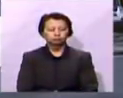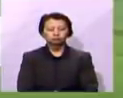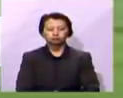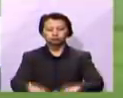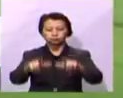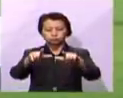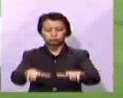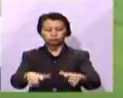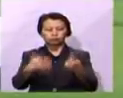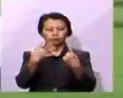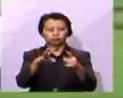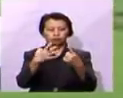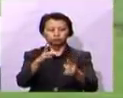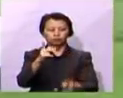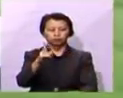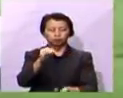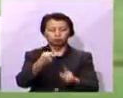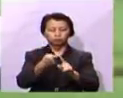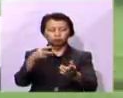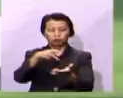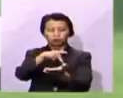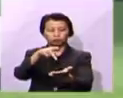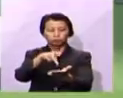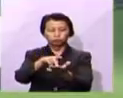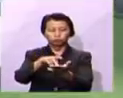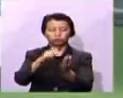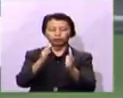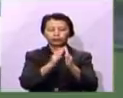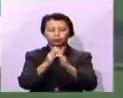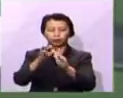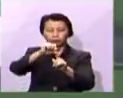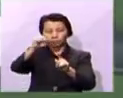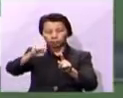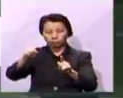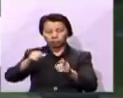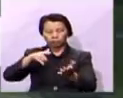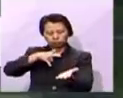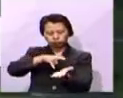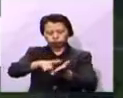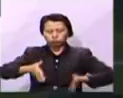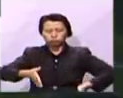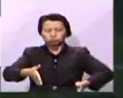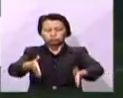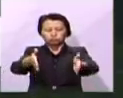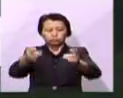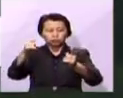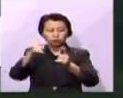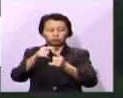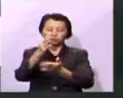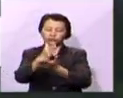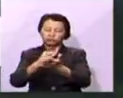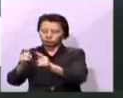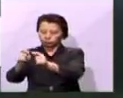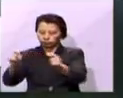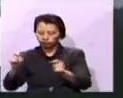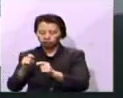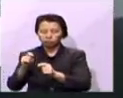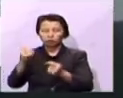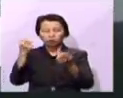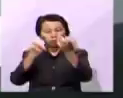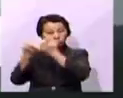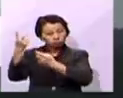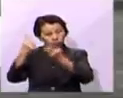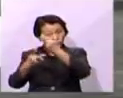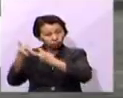Terletak kira-kira 14 km dari pusat bandar Sandakan, lapangan terbang ini menjadi laluan utama kepada beberapa lokasi